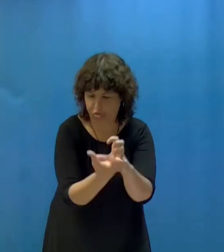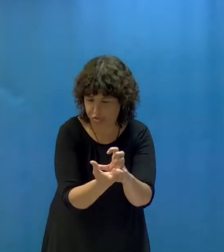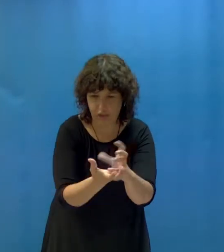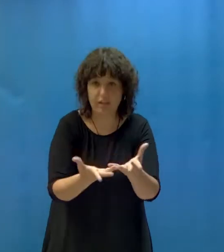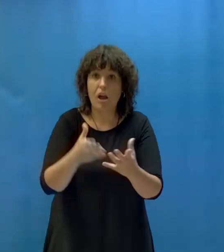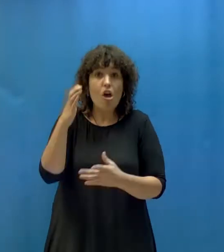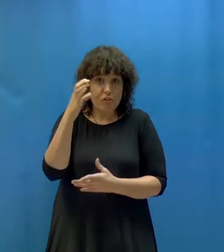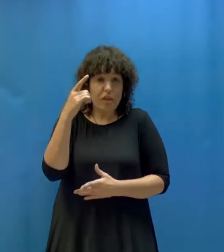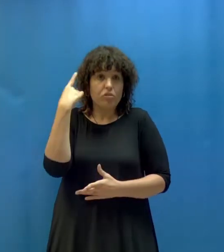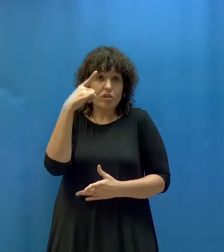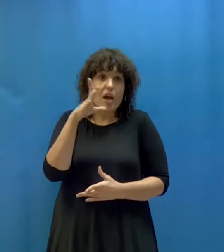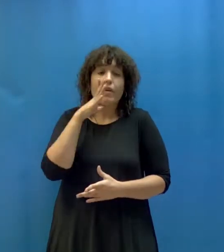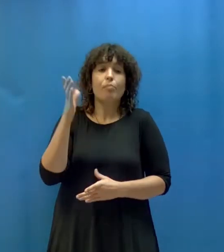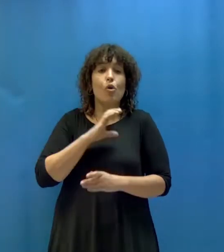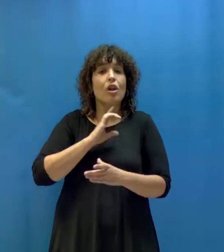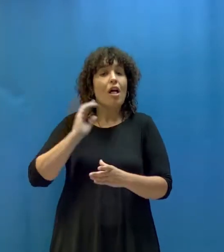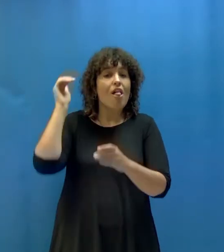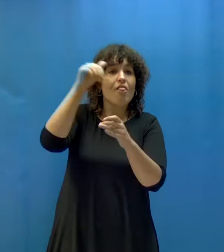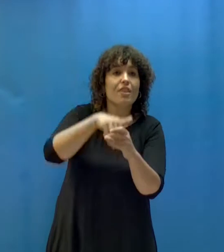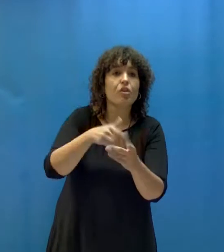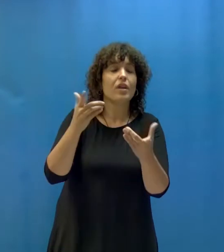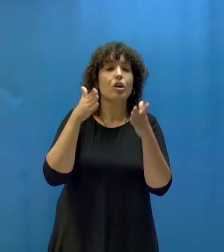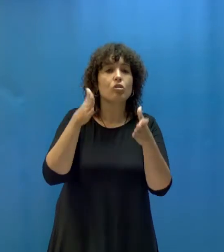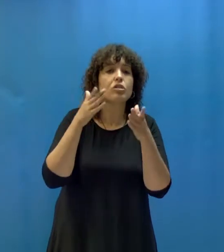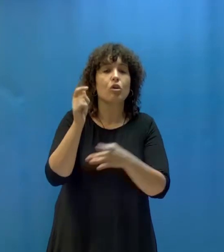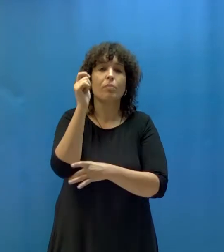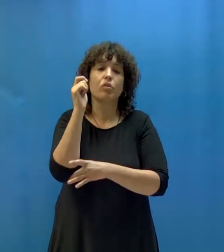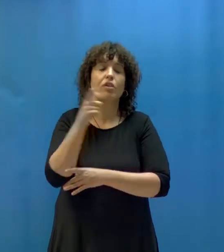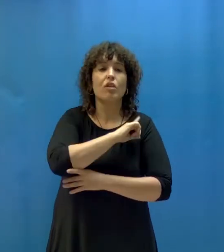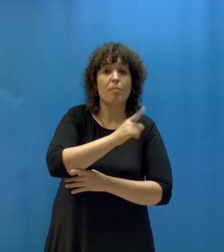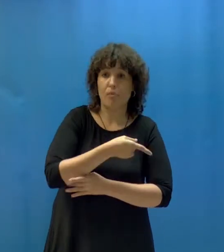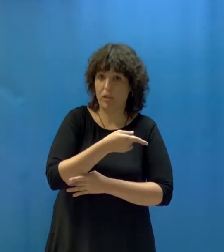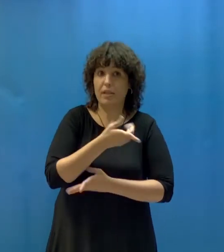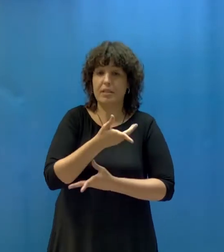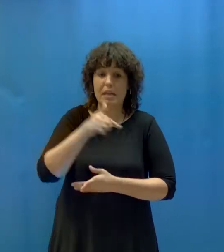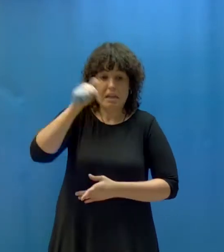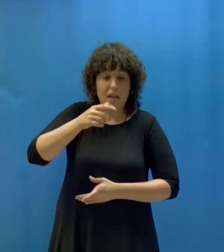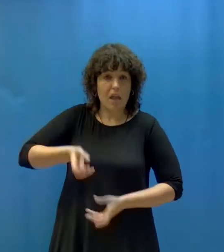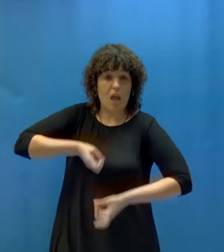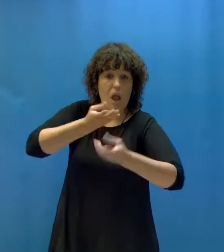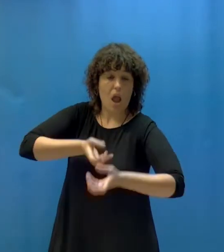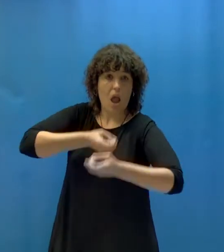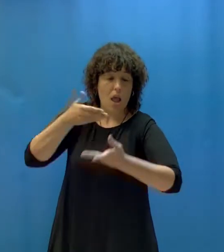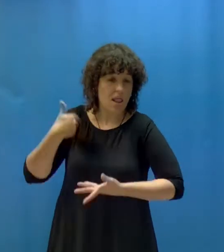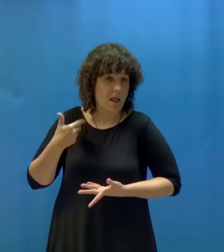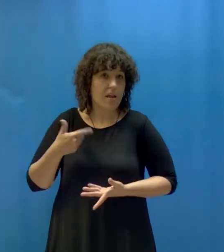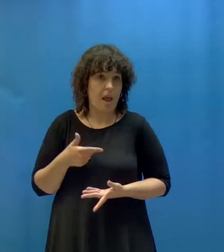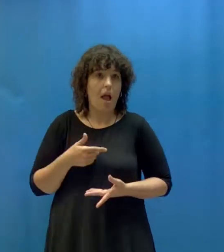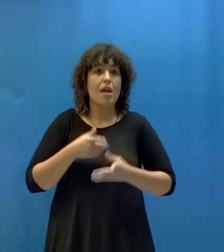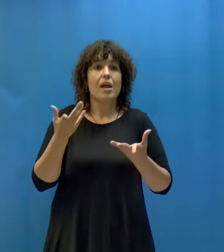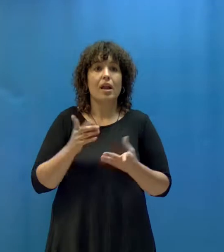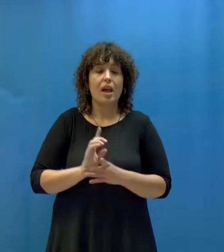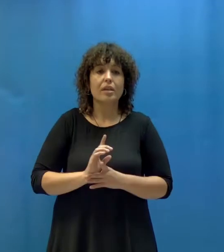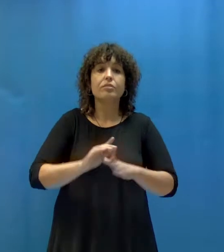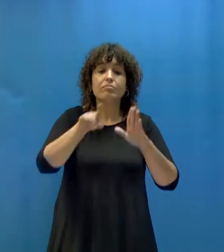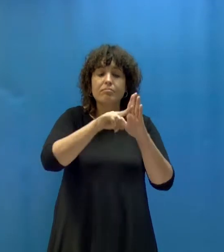estan representats al Consell Rector del Patronat a través precisament del senyor Zamora i allí se'ls ha informat, dins de la llista de prioritat d'actuacions de rehabilitació, precisament